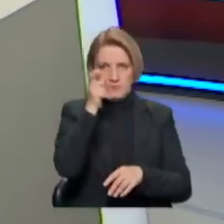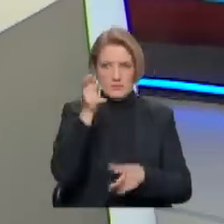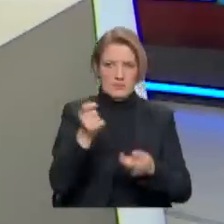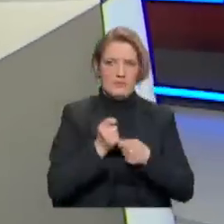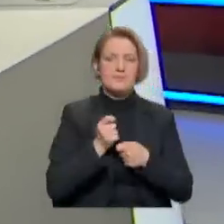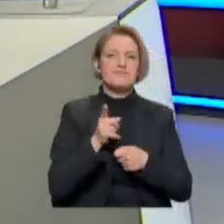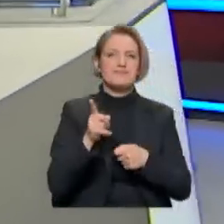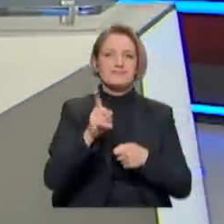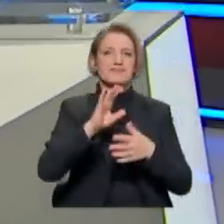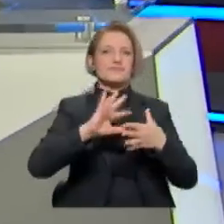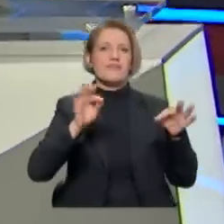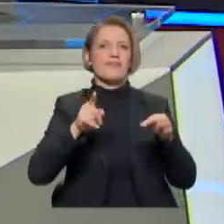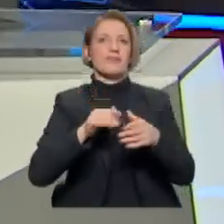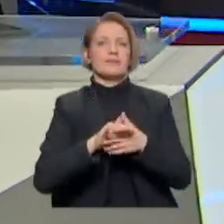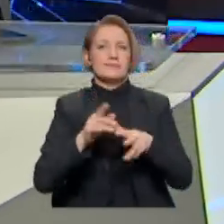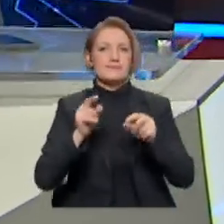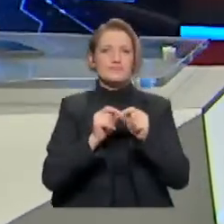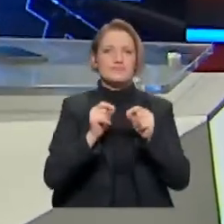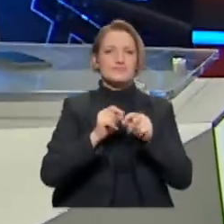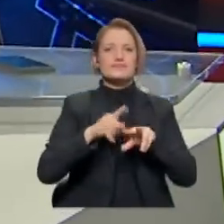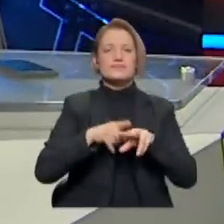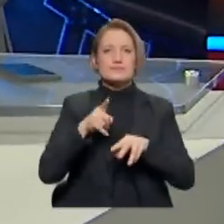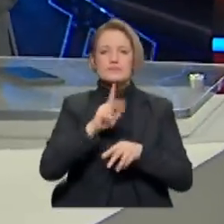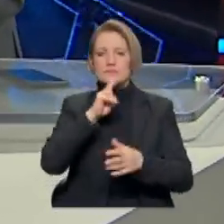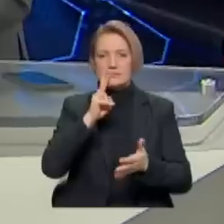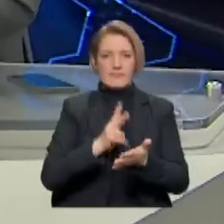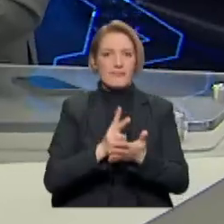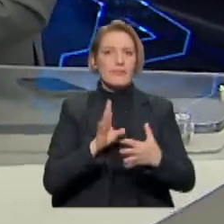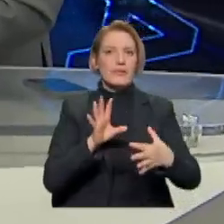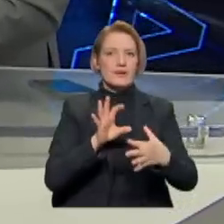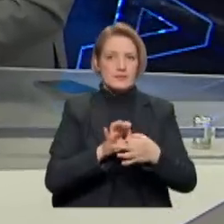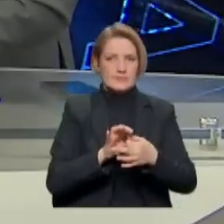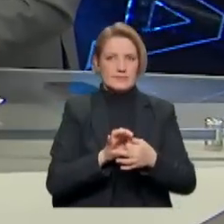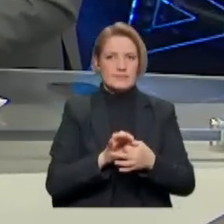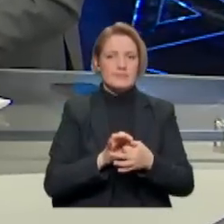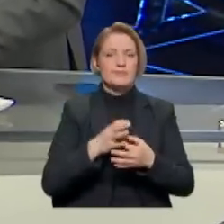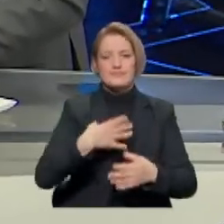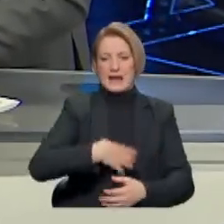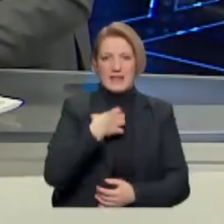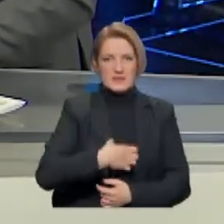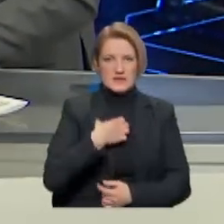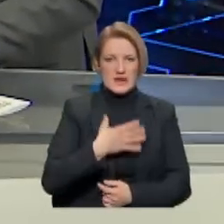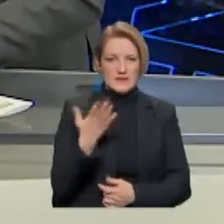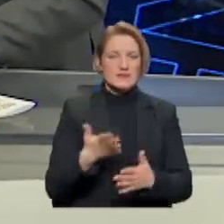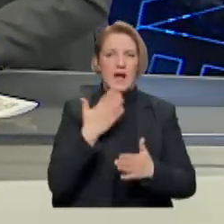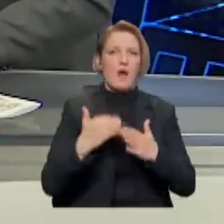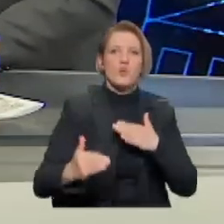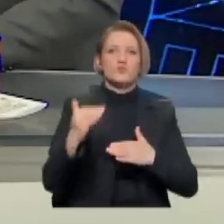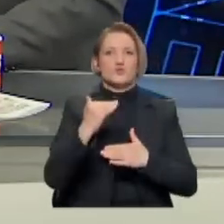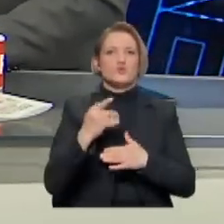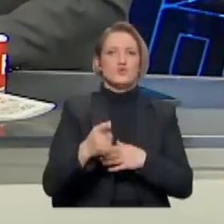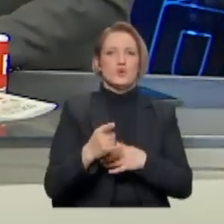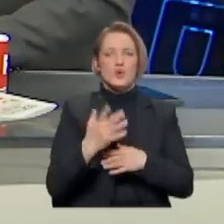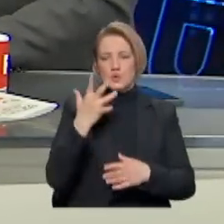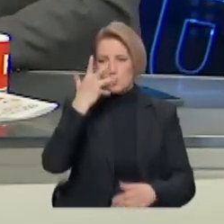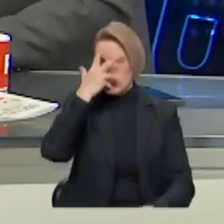çizdiğimiz söz aslında Bülent Arınç'ın bu kararla ilgili böyle endişenin daha ötesinde,